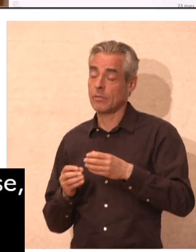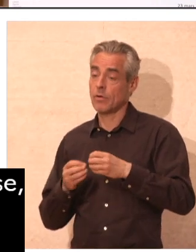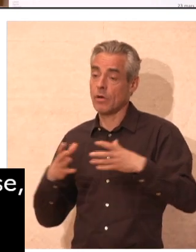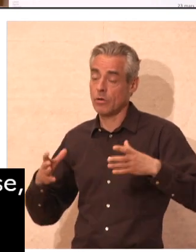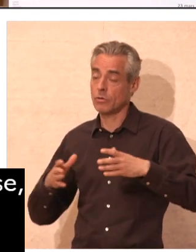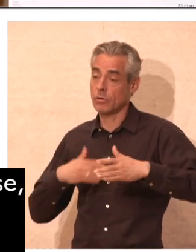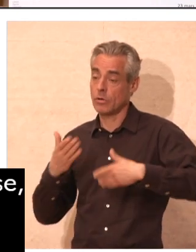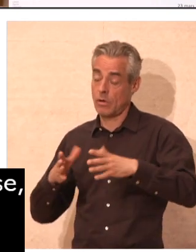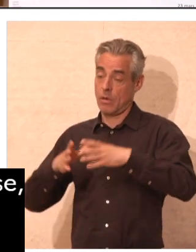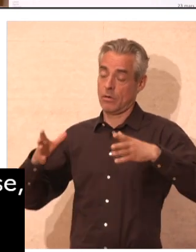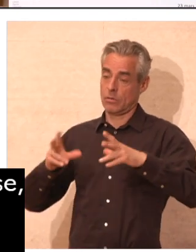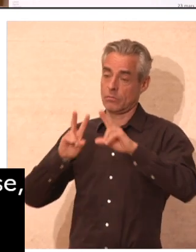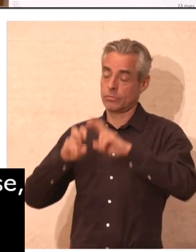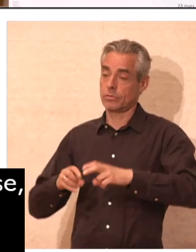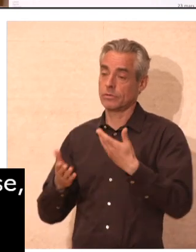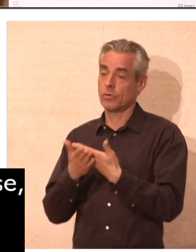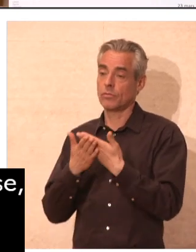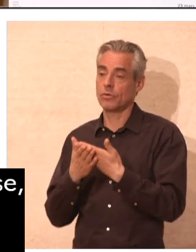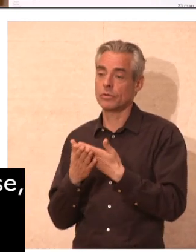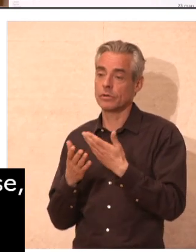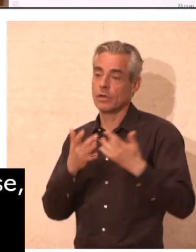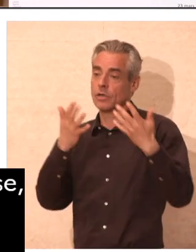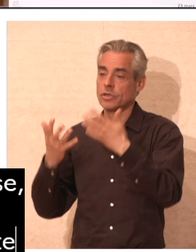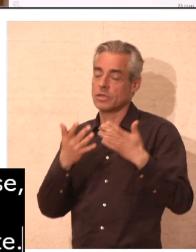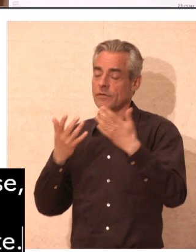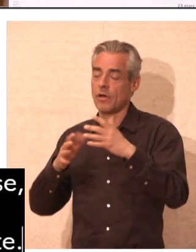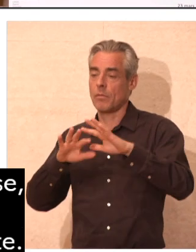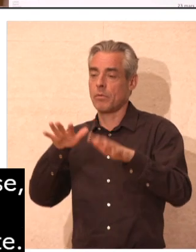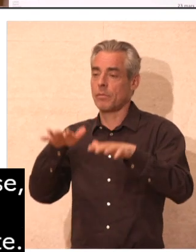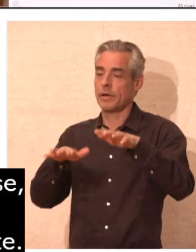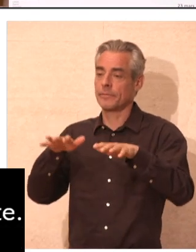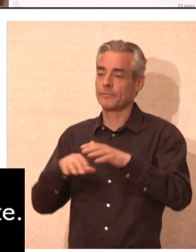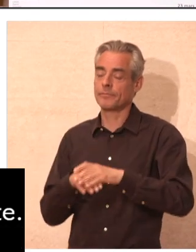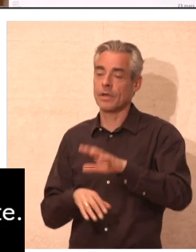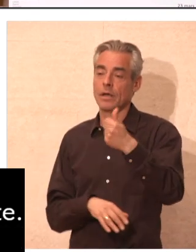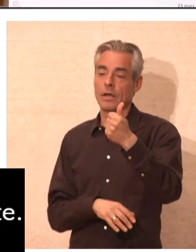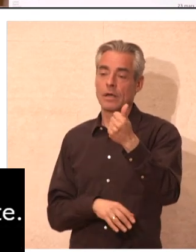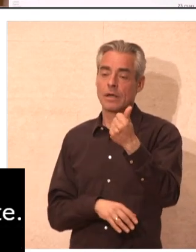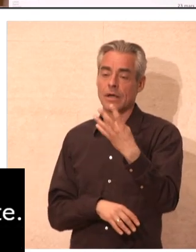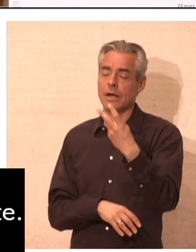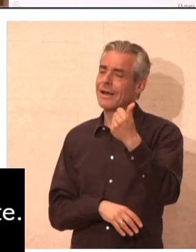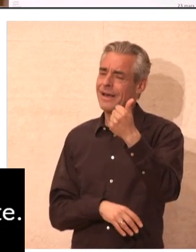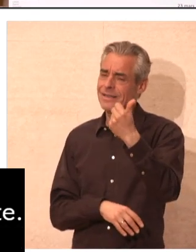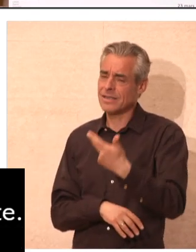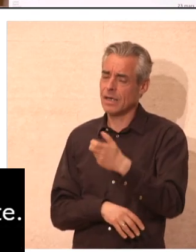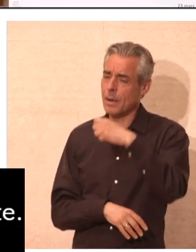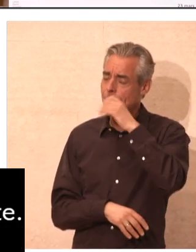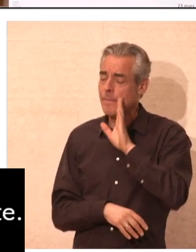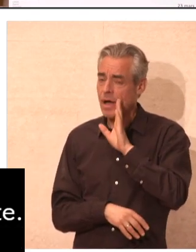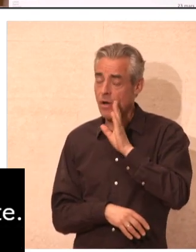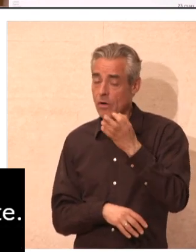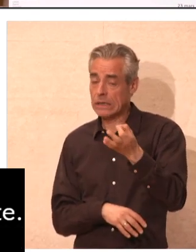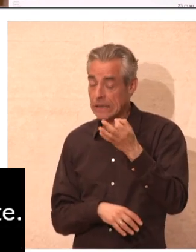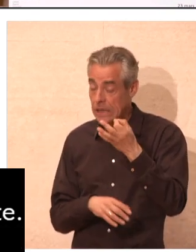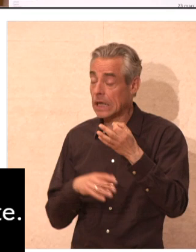cohorte. Donc, c'est pour vous montrer un peu le chiffre à retenir, c'est qu'environ le tiers des parents vont